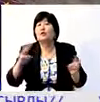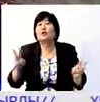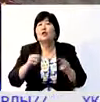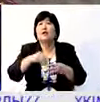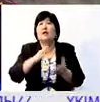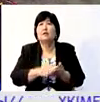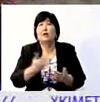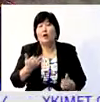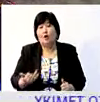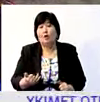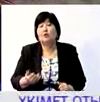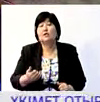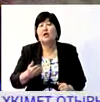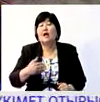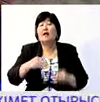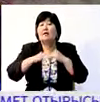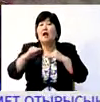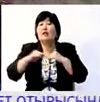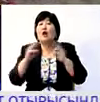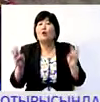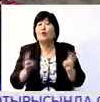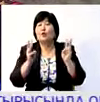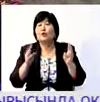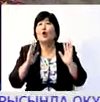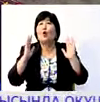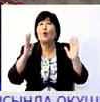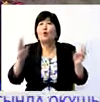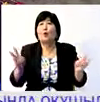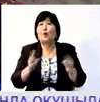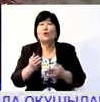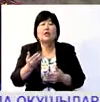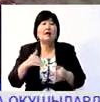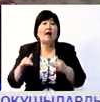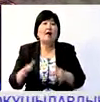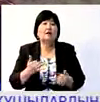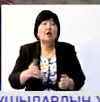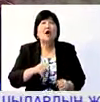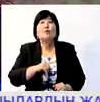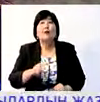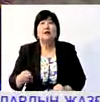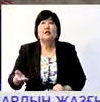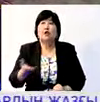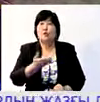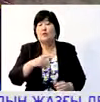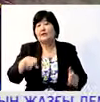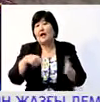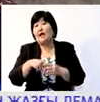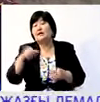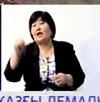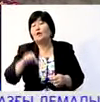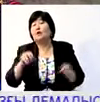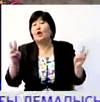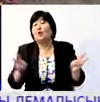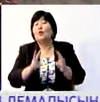Қаламызда осы дала өрттерін және де орман өрттерін алдын алу барысында біз қаламызда аптасына өрт